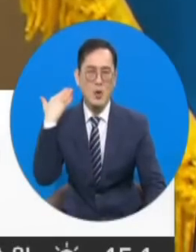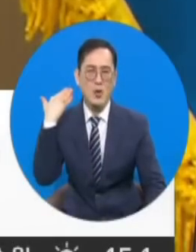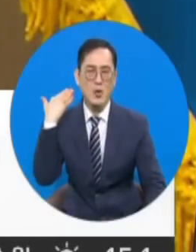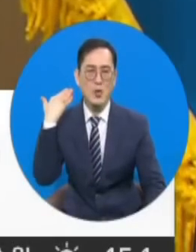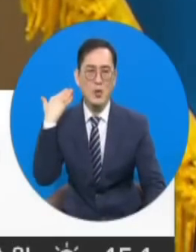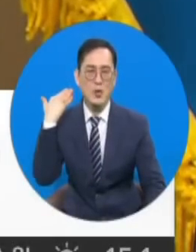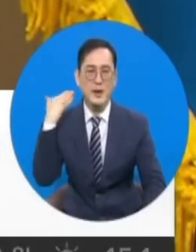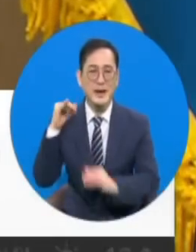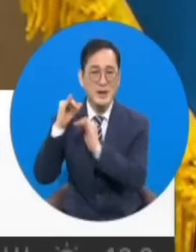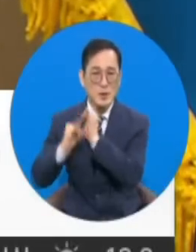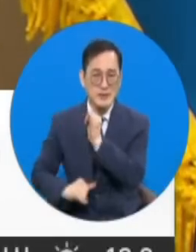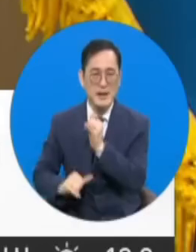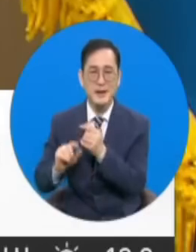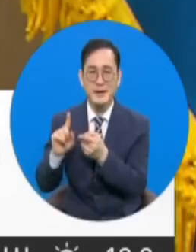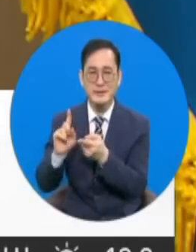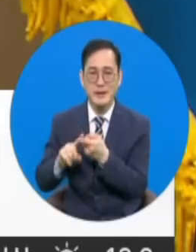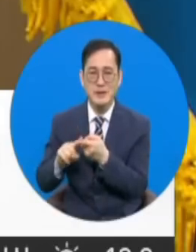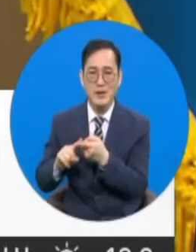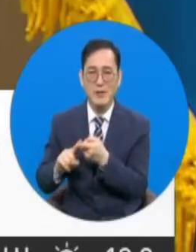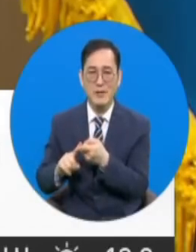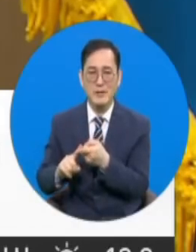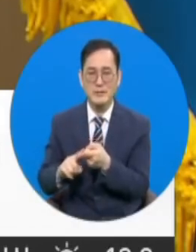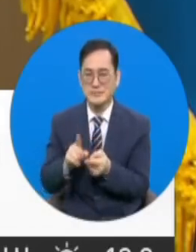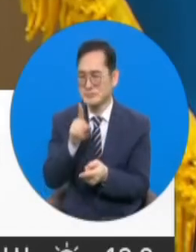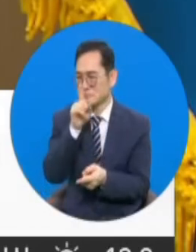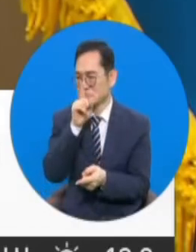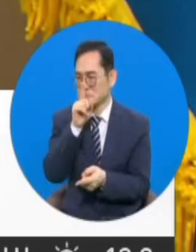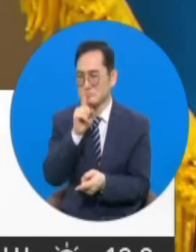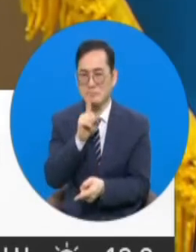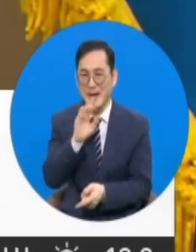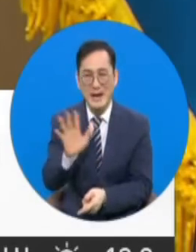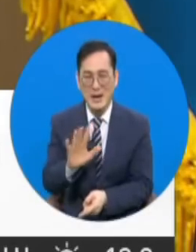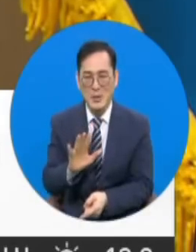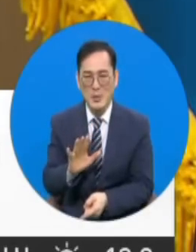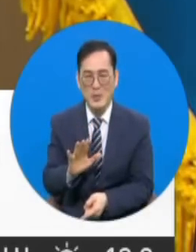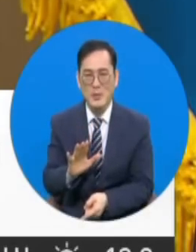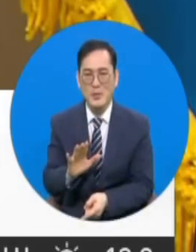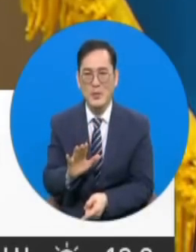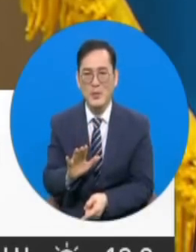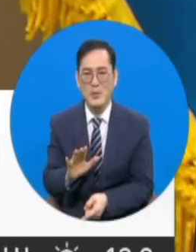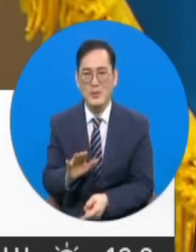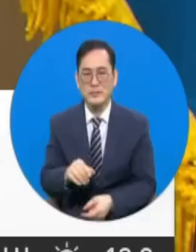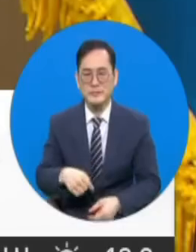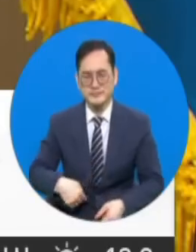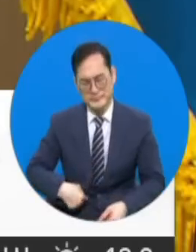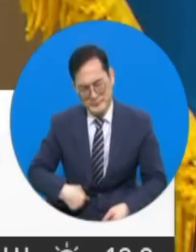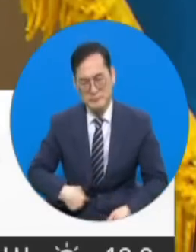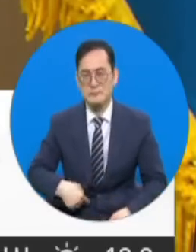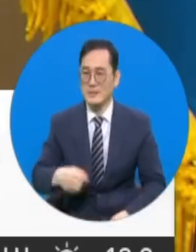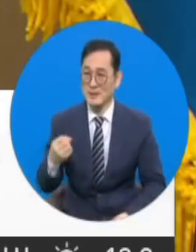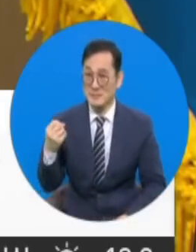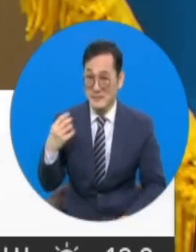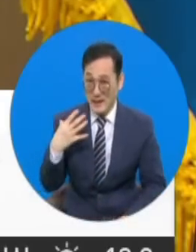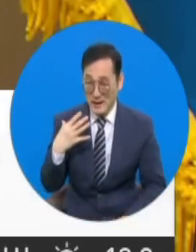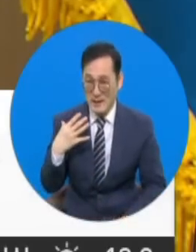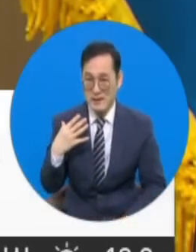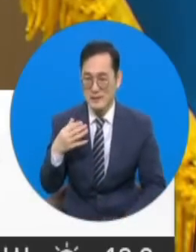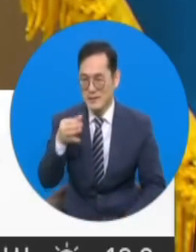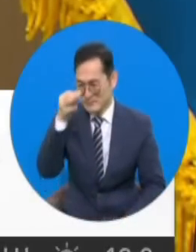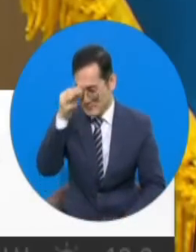외면하지 않고 진정성 있는 마음으로 대한다면 한일 양국이 당면한